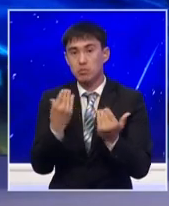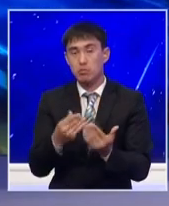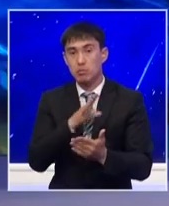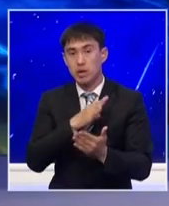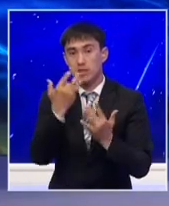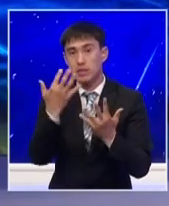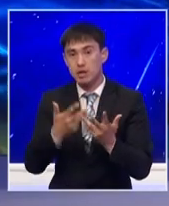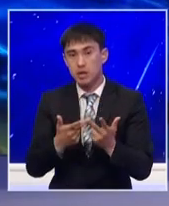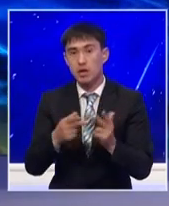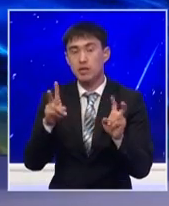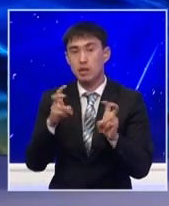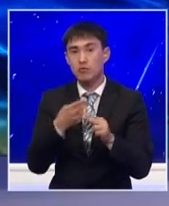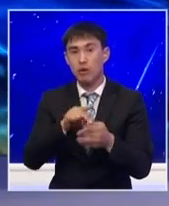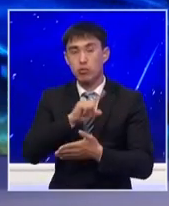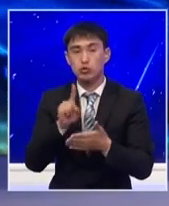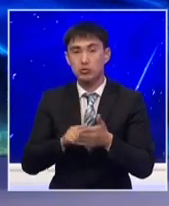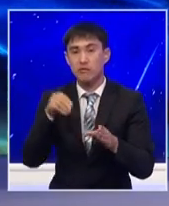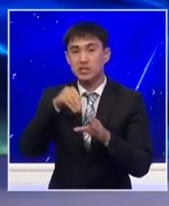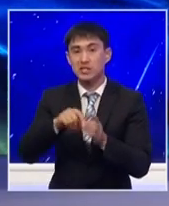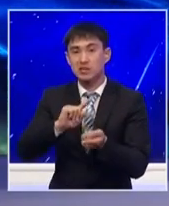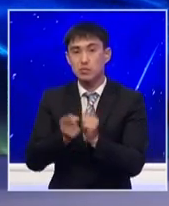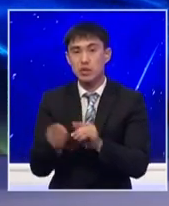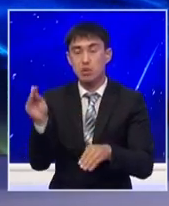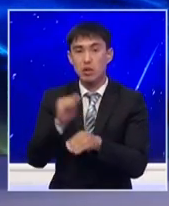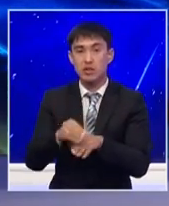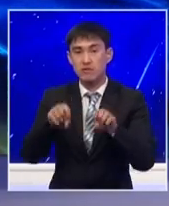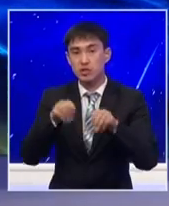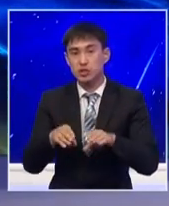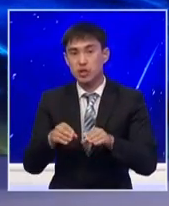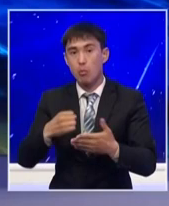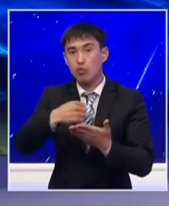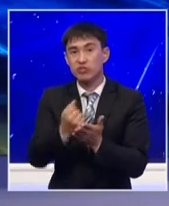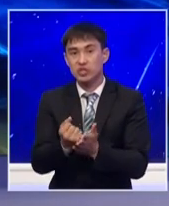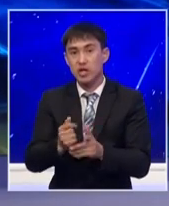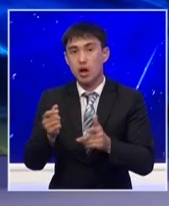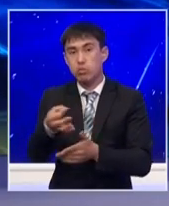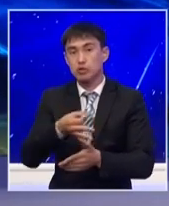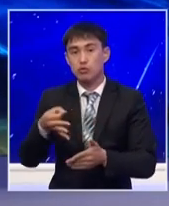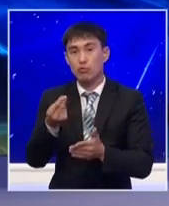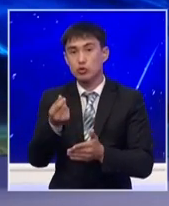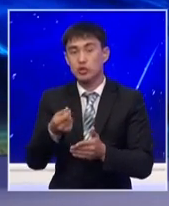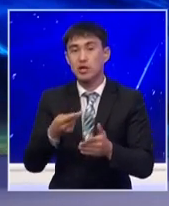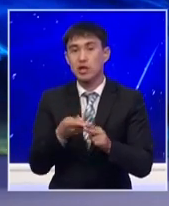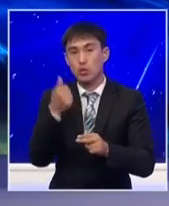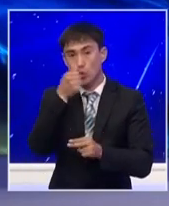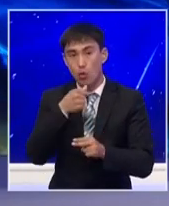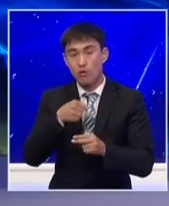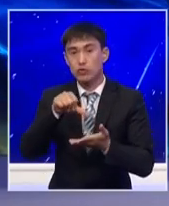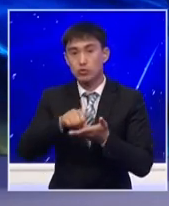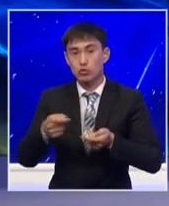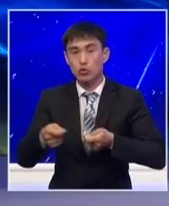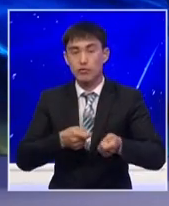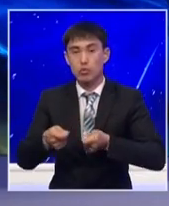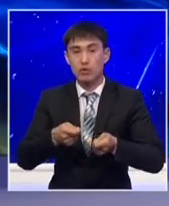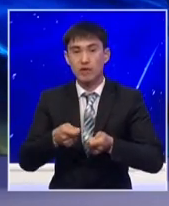рассмотрено несколько тем с вопросом о внесении изменений и дополнений в решение об утверждении областного бюджета на текущий год выступил